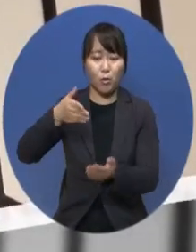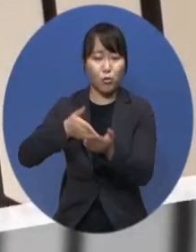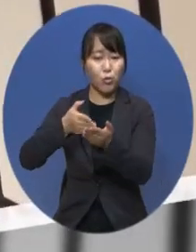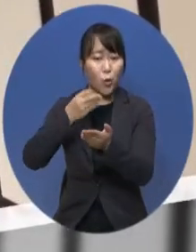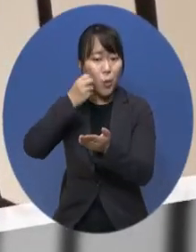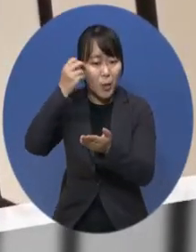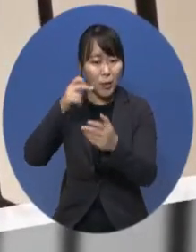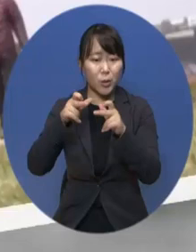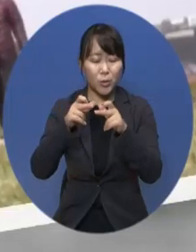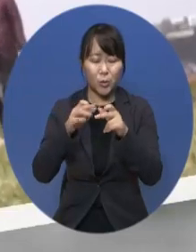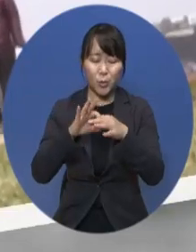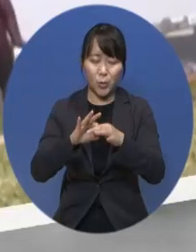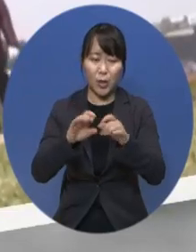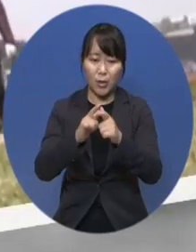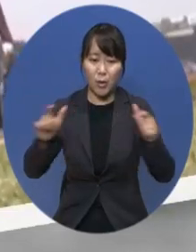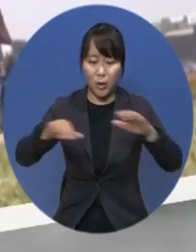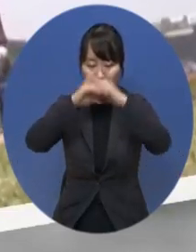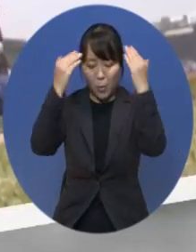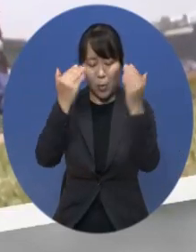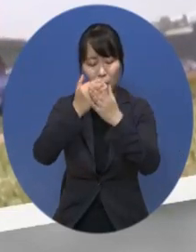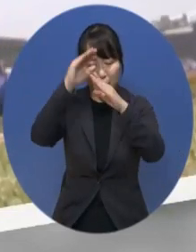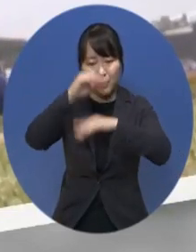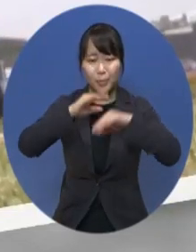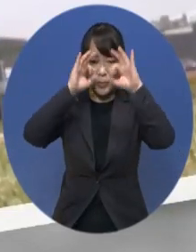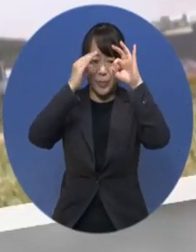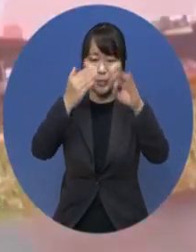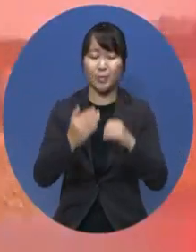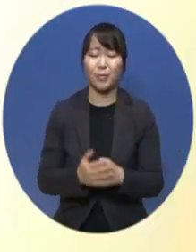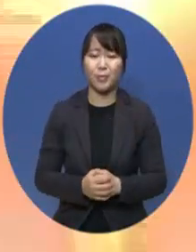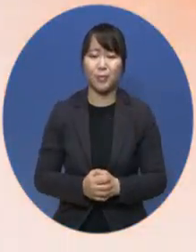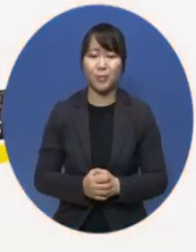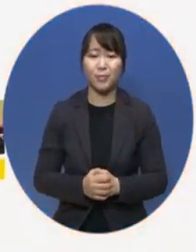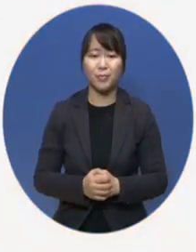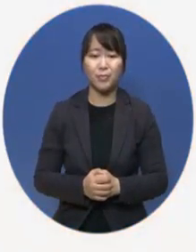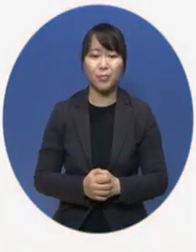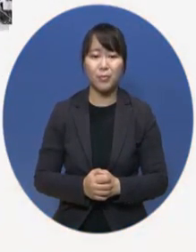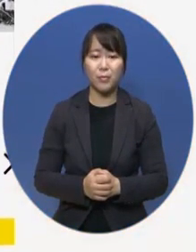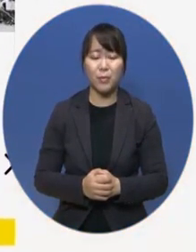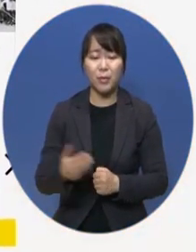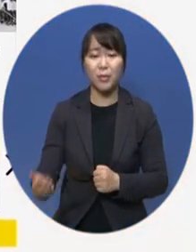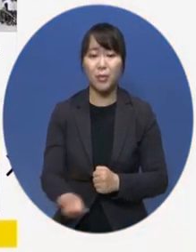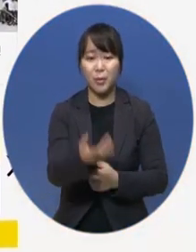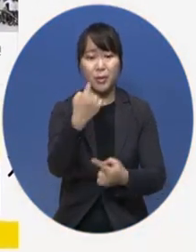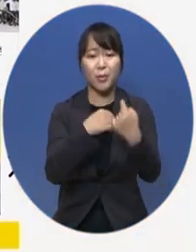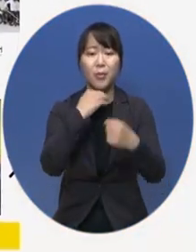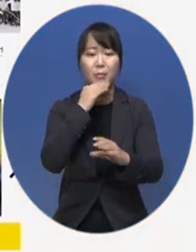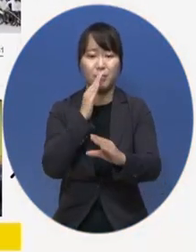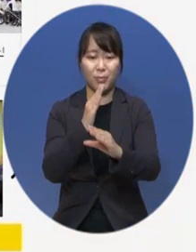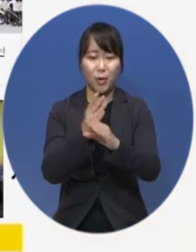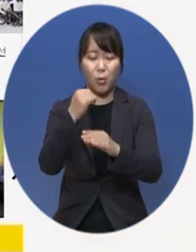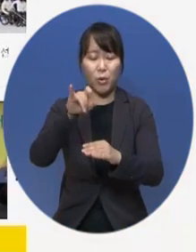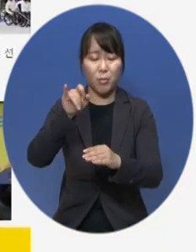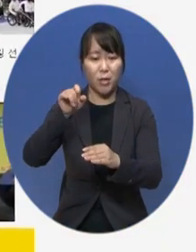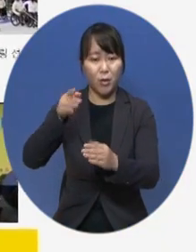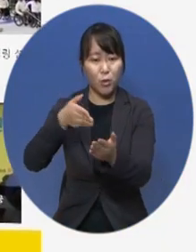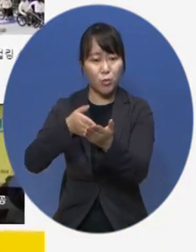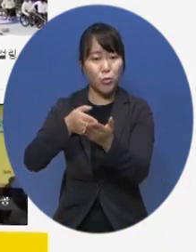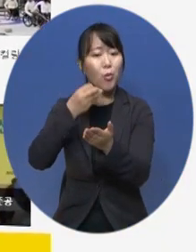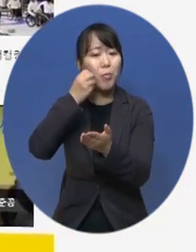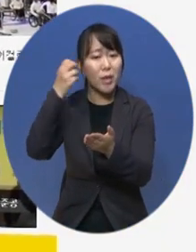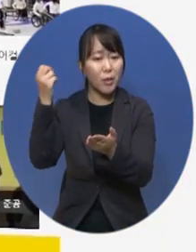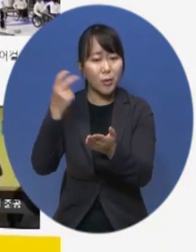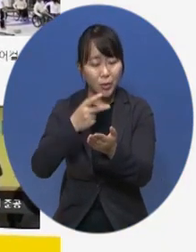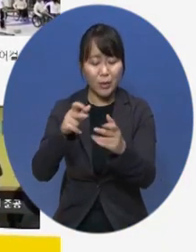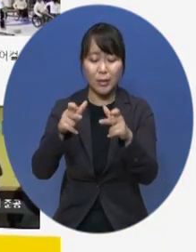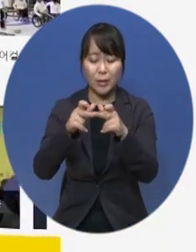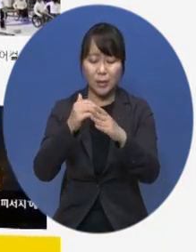웰페어뉴스 홈페이지를 통해 보다 다양한 소식을 접할 수 있습니다. 시청자 여러분의 제보를 기다립니다. 웰페어뉴스